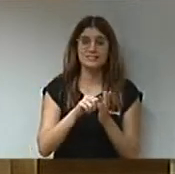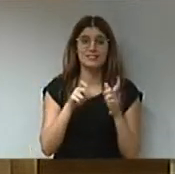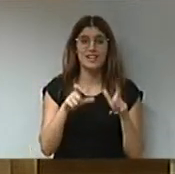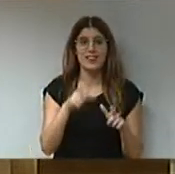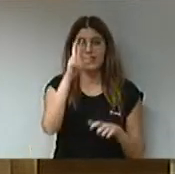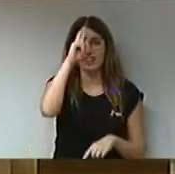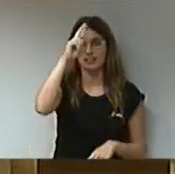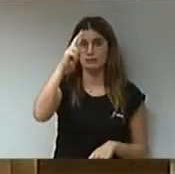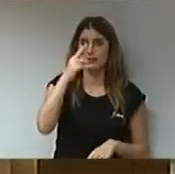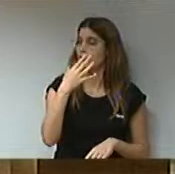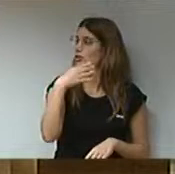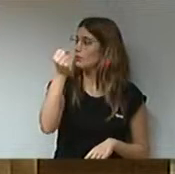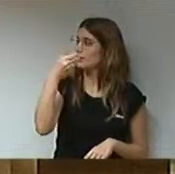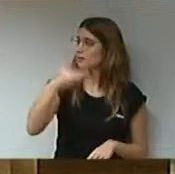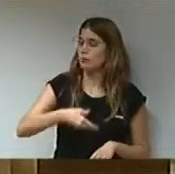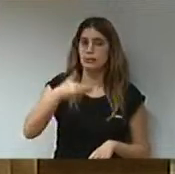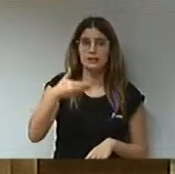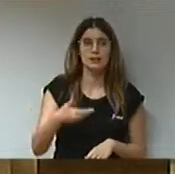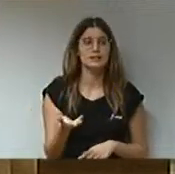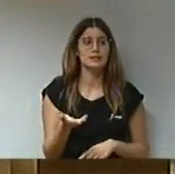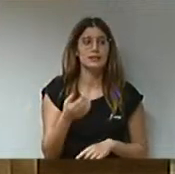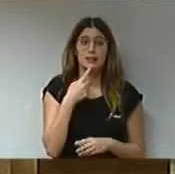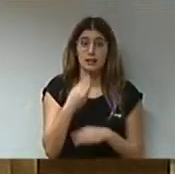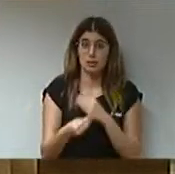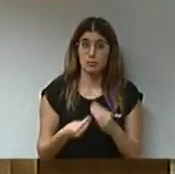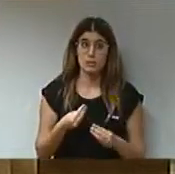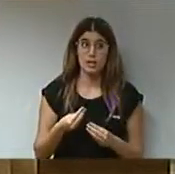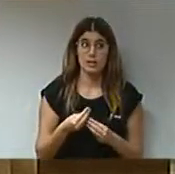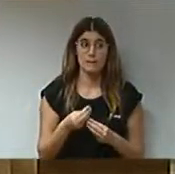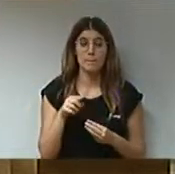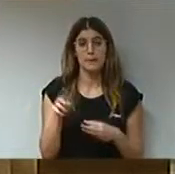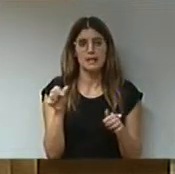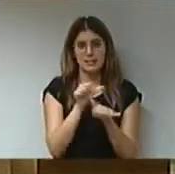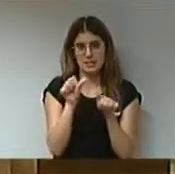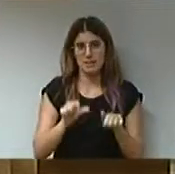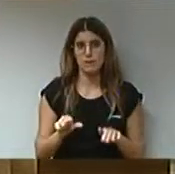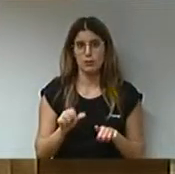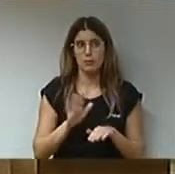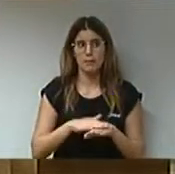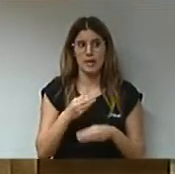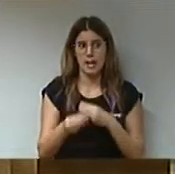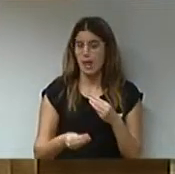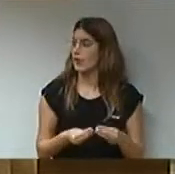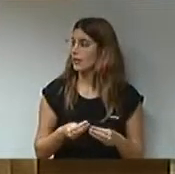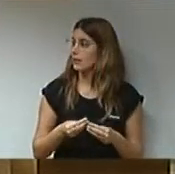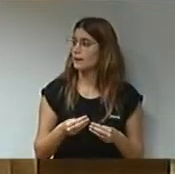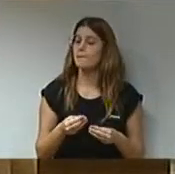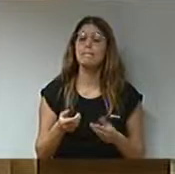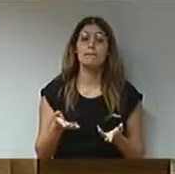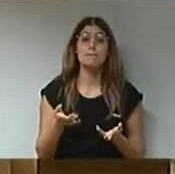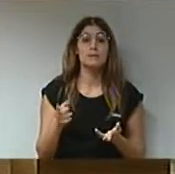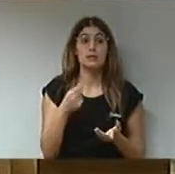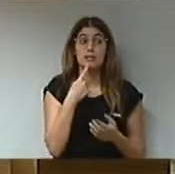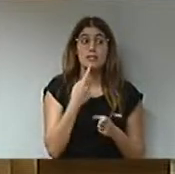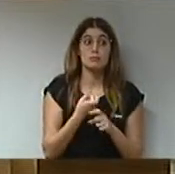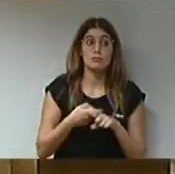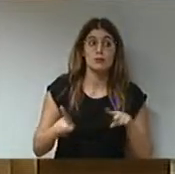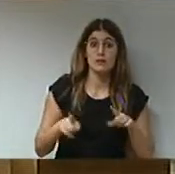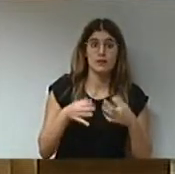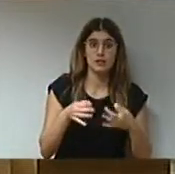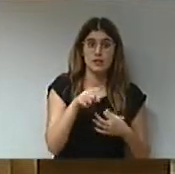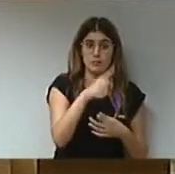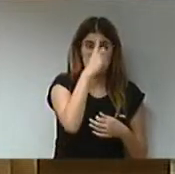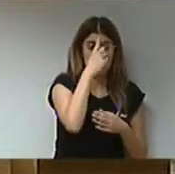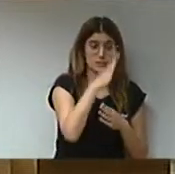fer. I crec que això és la manera d'articular sempre la societat. I en aquest sentit és molt diferent, per exemple, la seva actitud